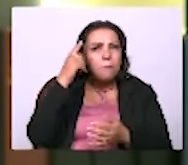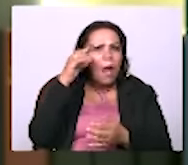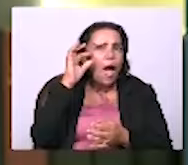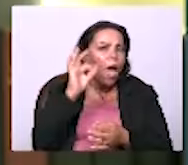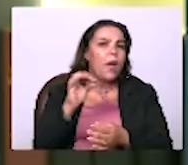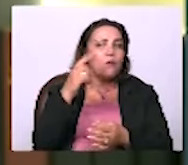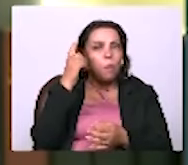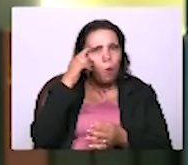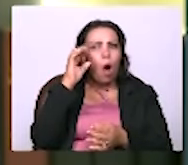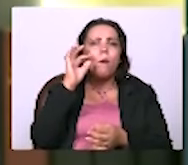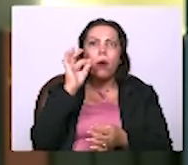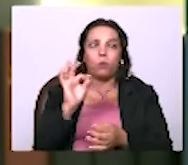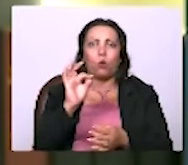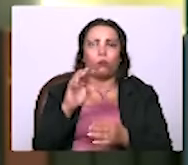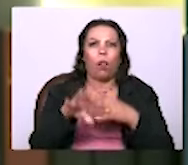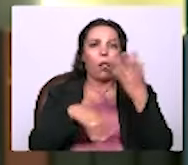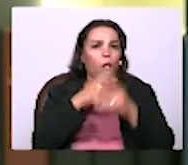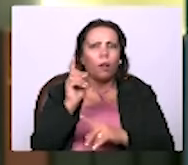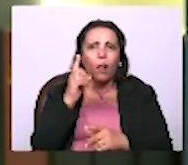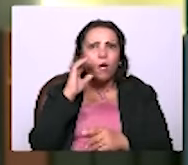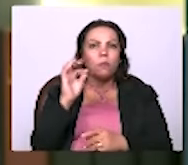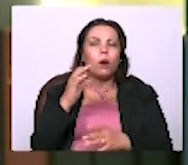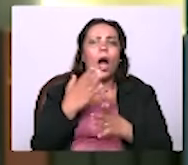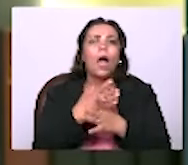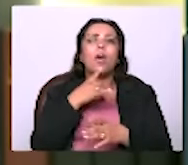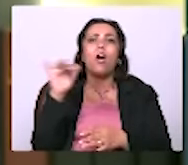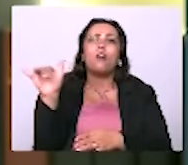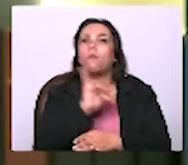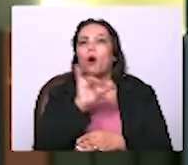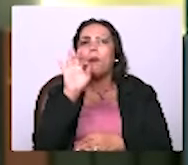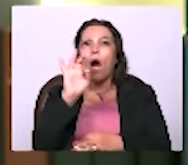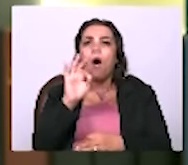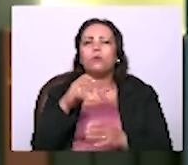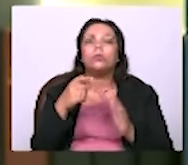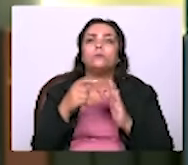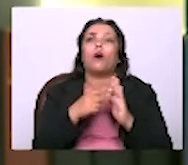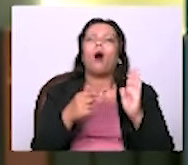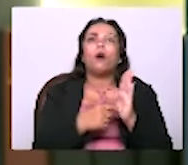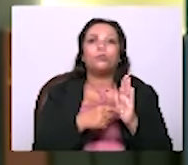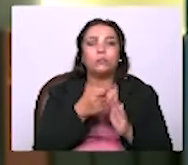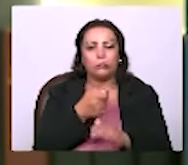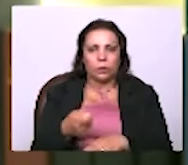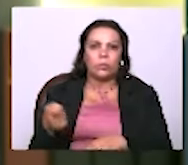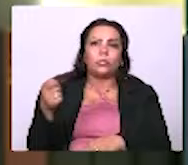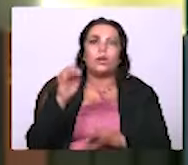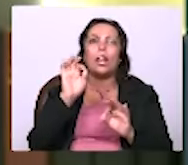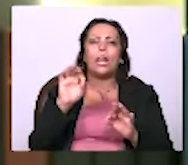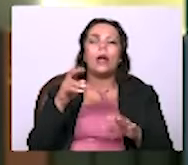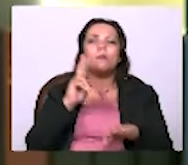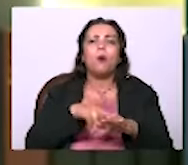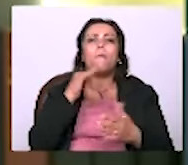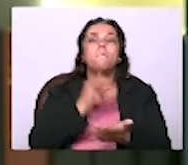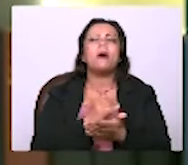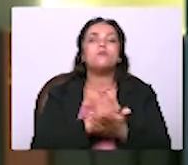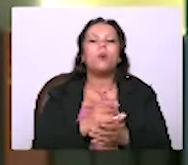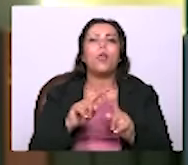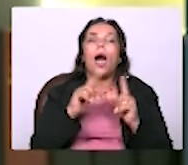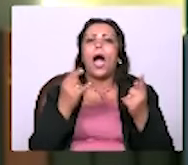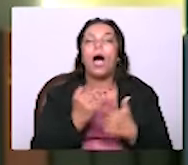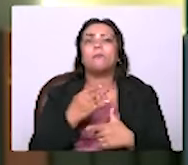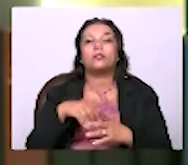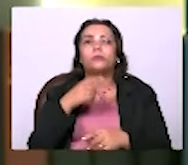تبقى عاقله لما تيجي تسوق طبعا انا مع تشديد العقوبات في قضايا المرور والنائب العام اعلن اكثر من مره ان